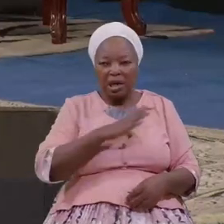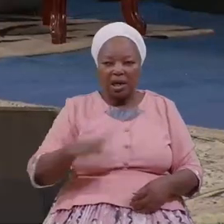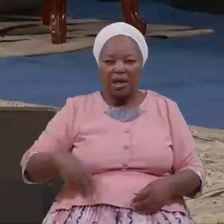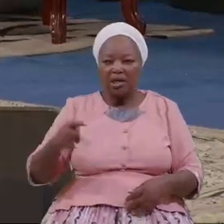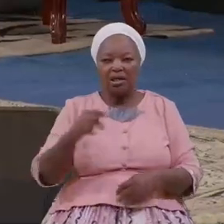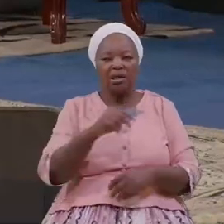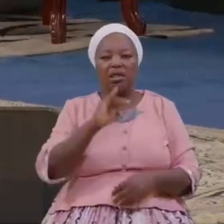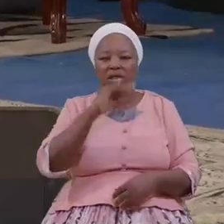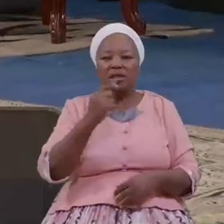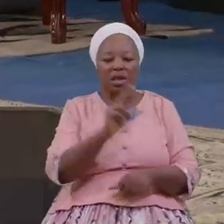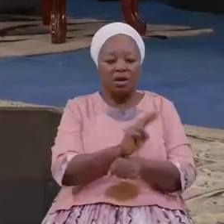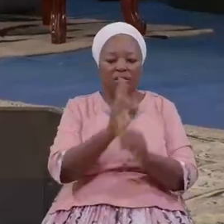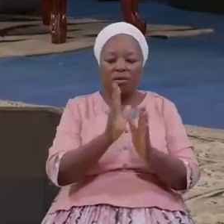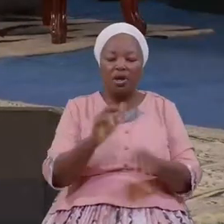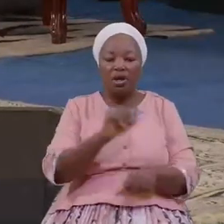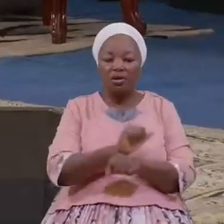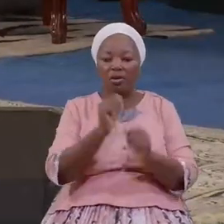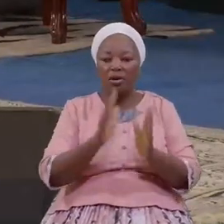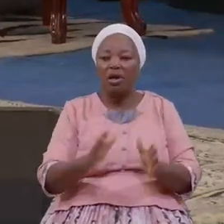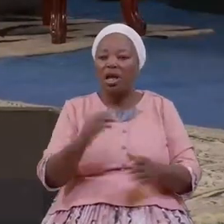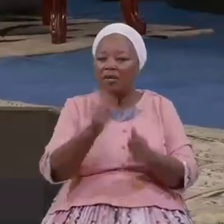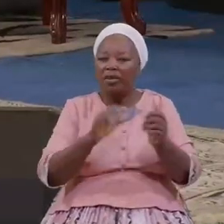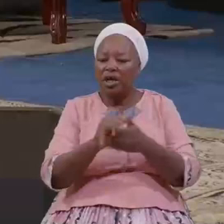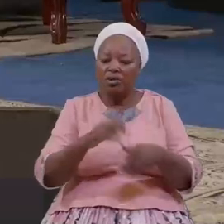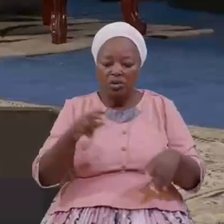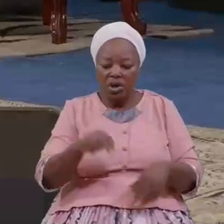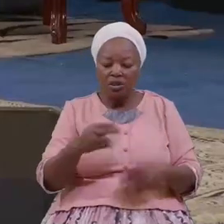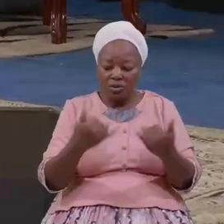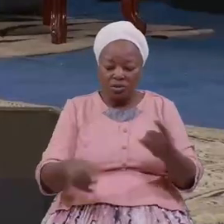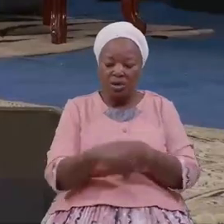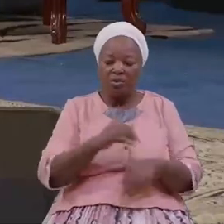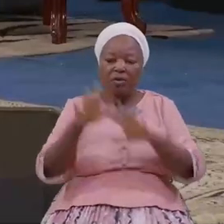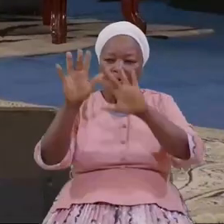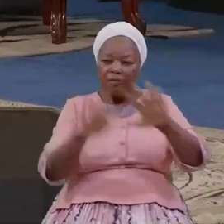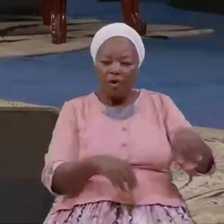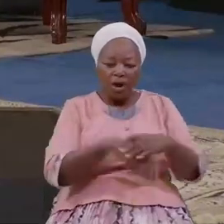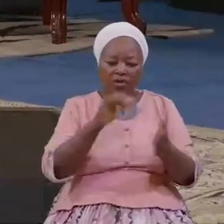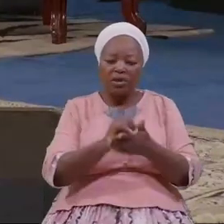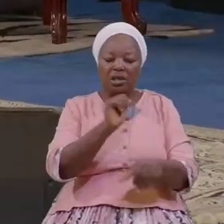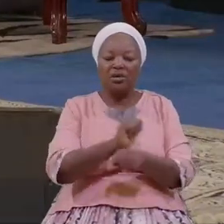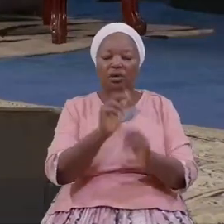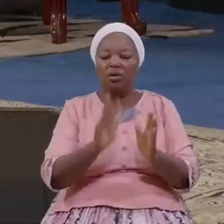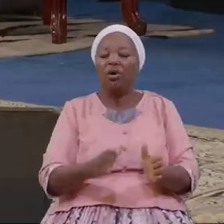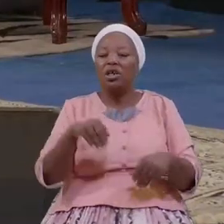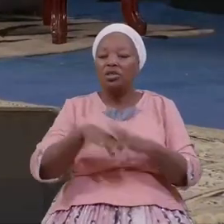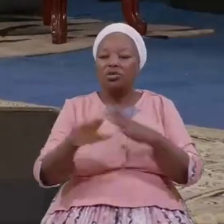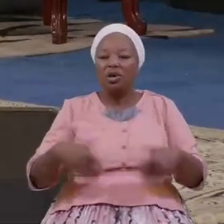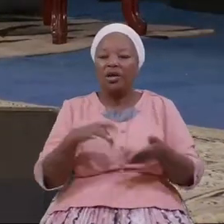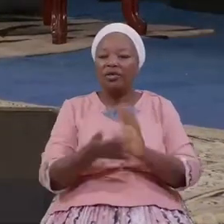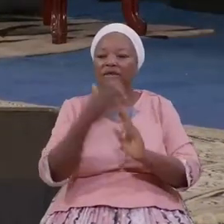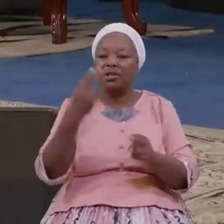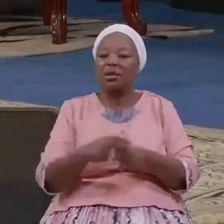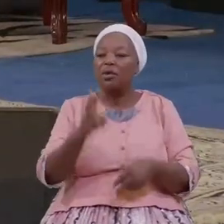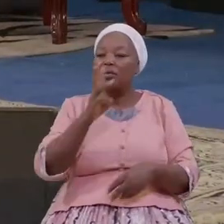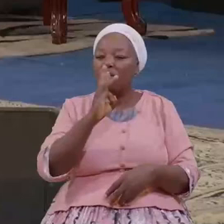Tout ce dont vous avez besoin ce jour va couler de ce rocher à votre vie. L'eau de vie à